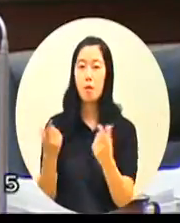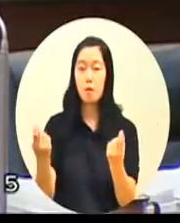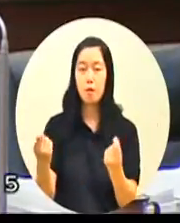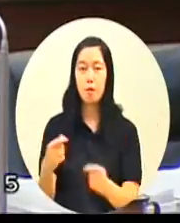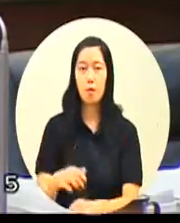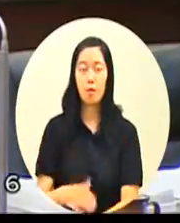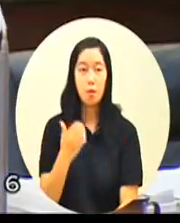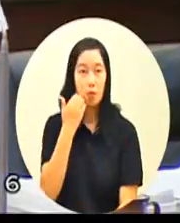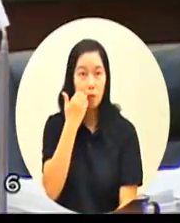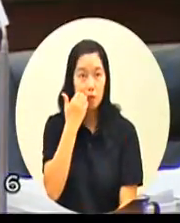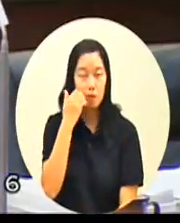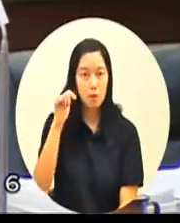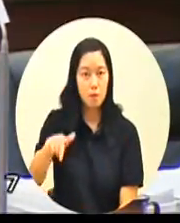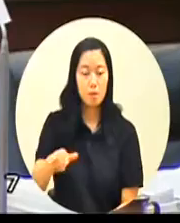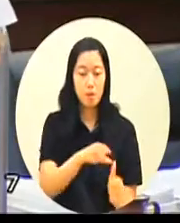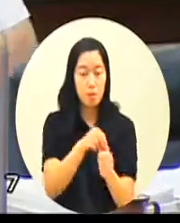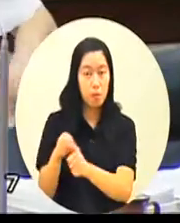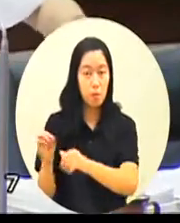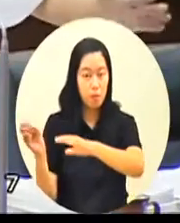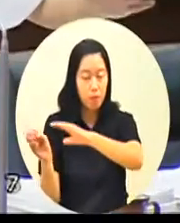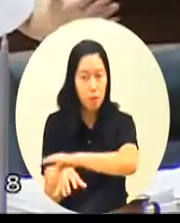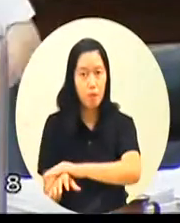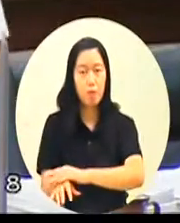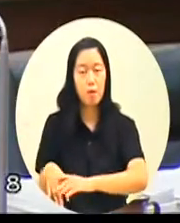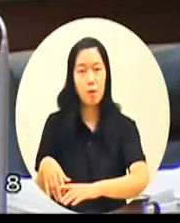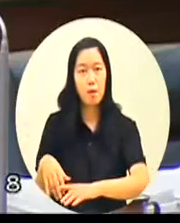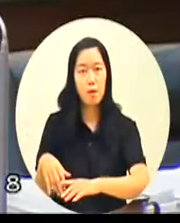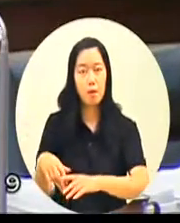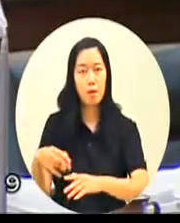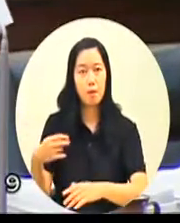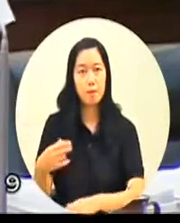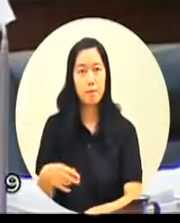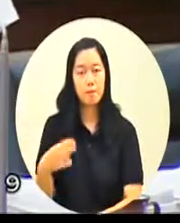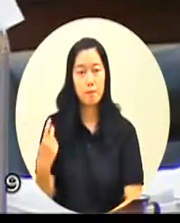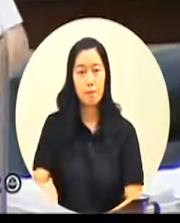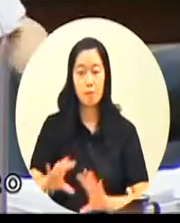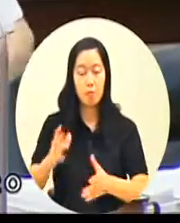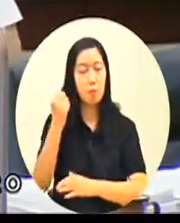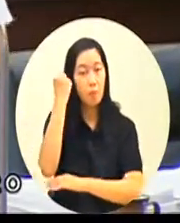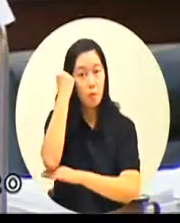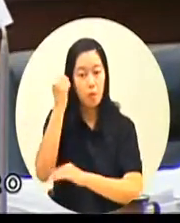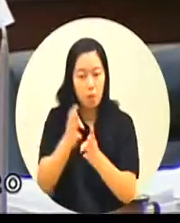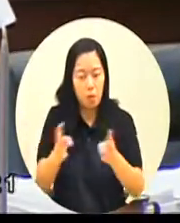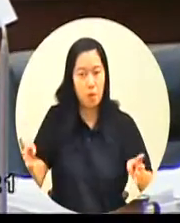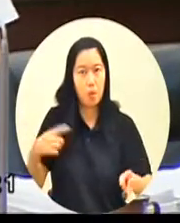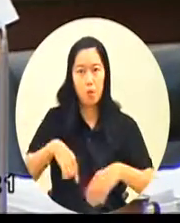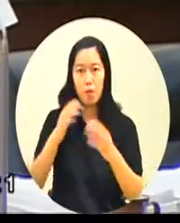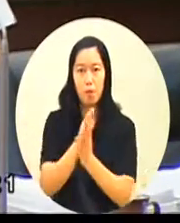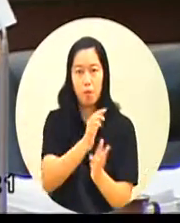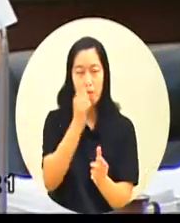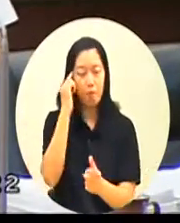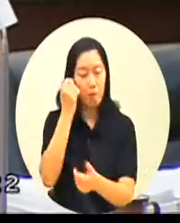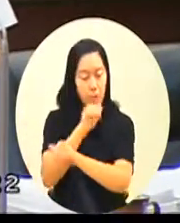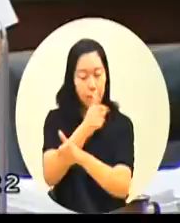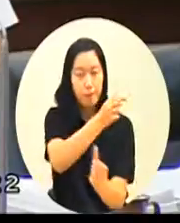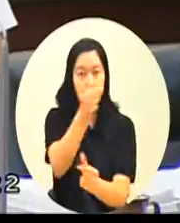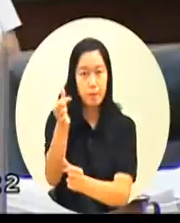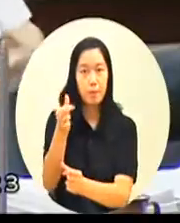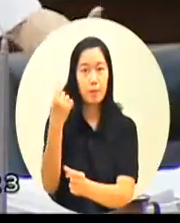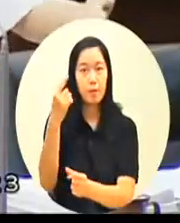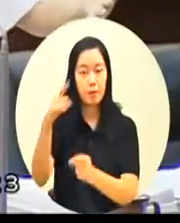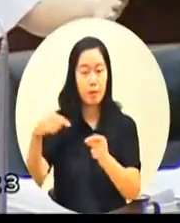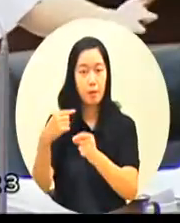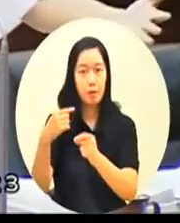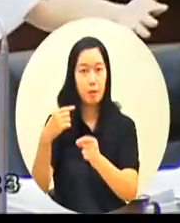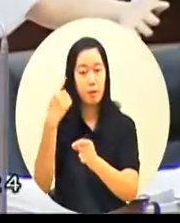果把安置的部分，还有他。我刚讲那个国宅的部分，我想会很周全。那明年的这样的五年